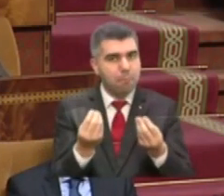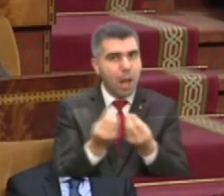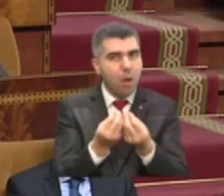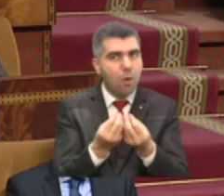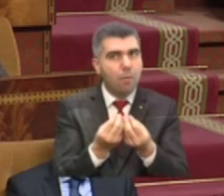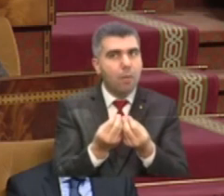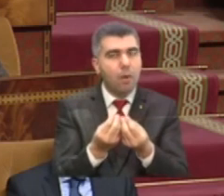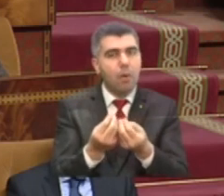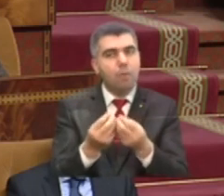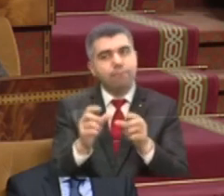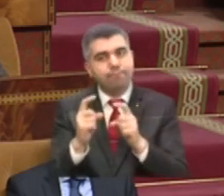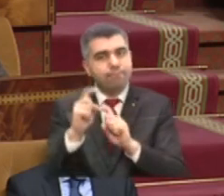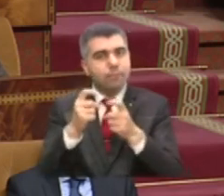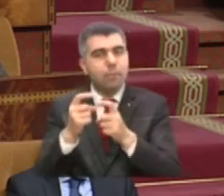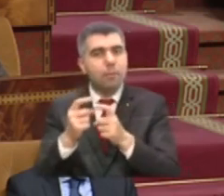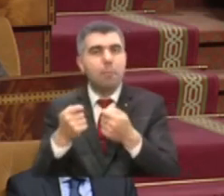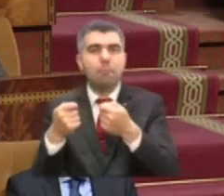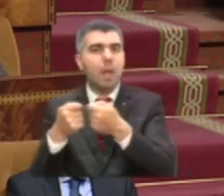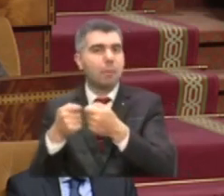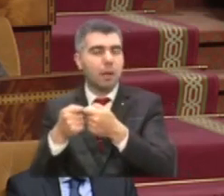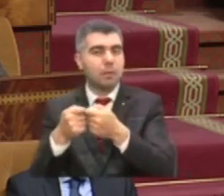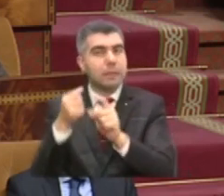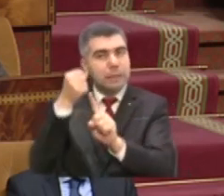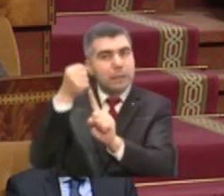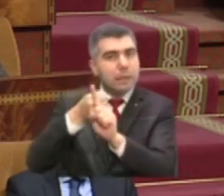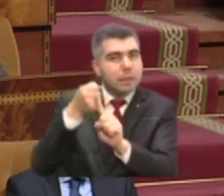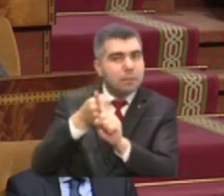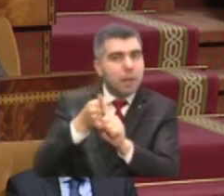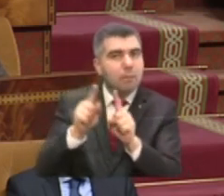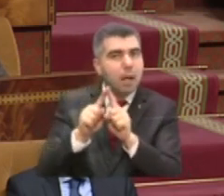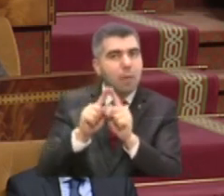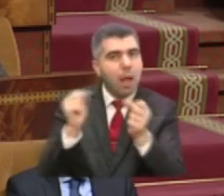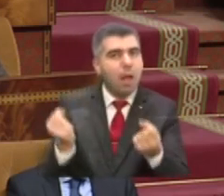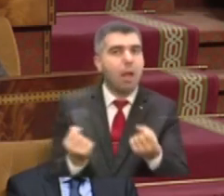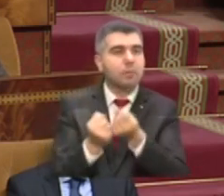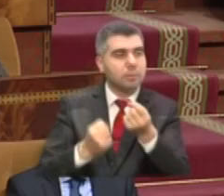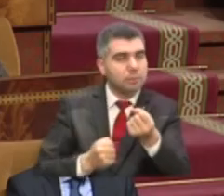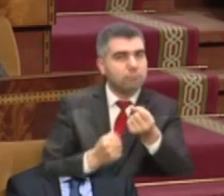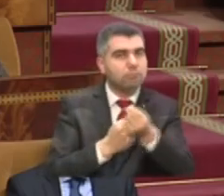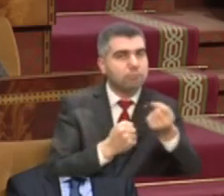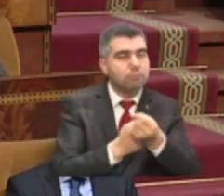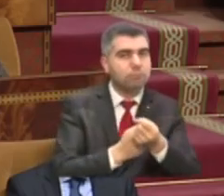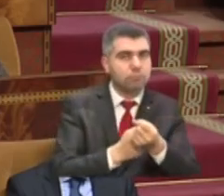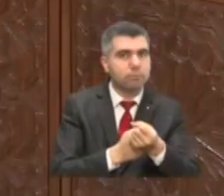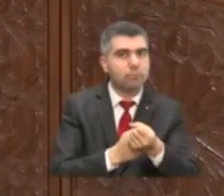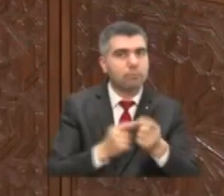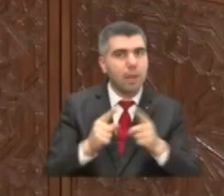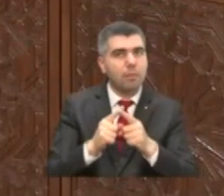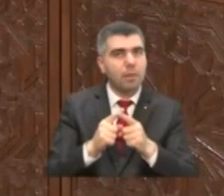لكن رغم المجهودات المبذولة من أجل تأهيل القطاعات الاجتماعية لم نتمكن إلى